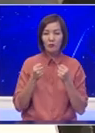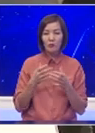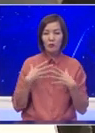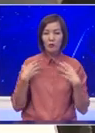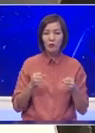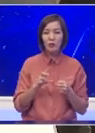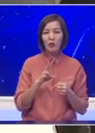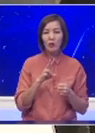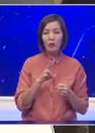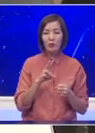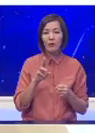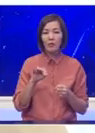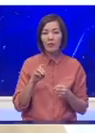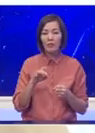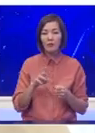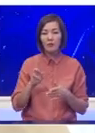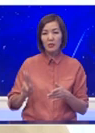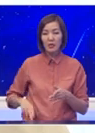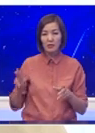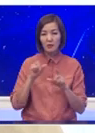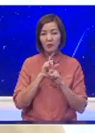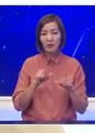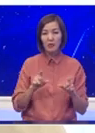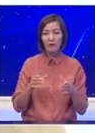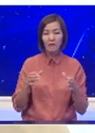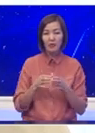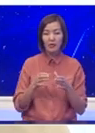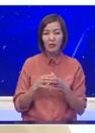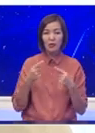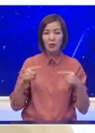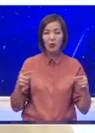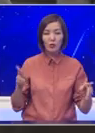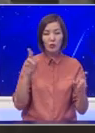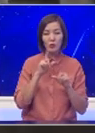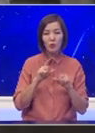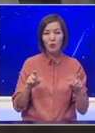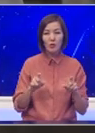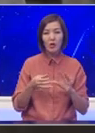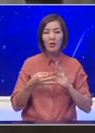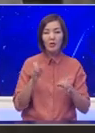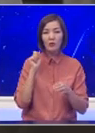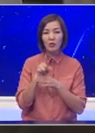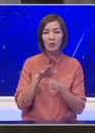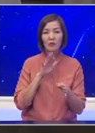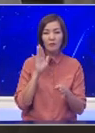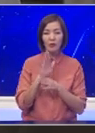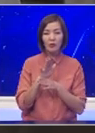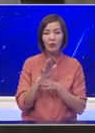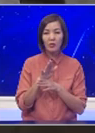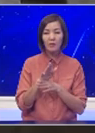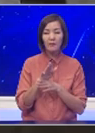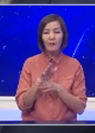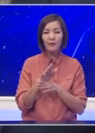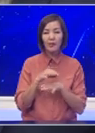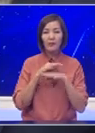спорта Нурбакыт Тенисбаев. Директором спортивных школ, федерации и других профильных учреждений он дал ряд конкретных поручений, касающихся организации